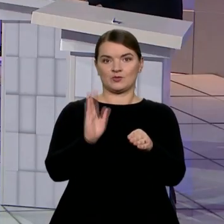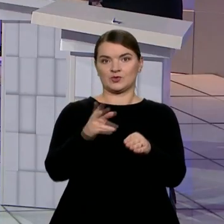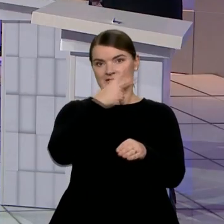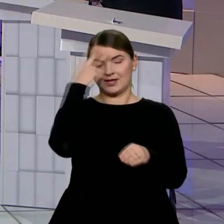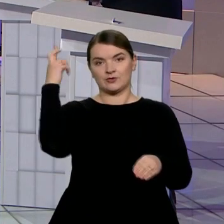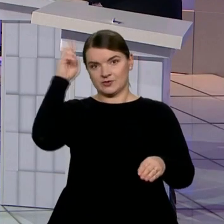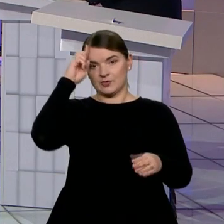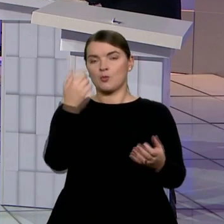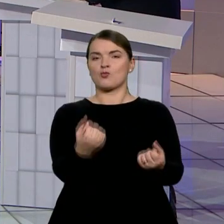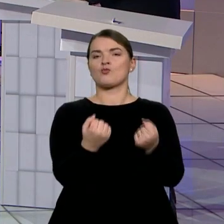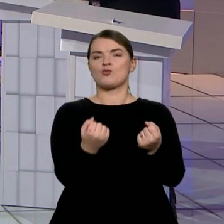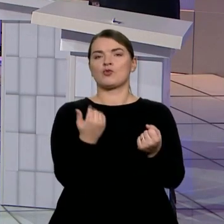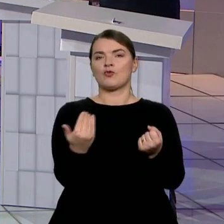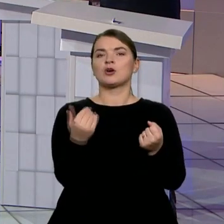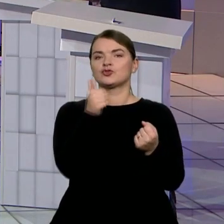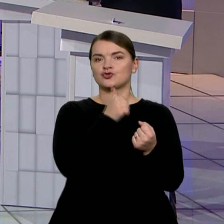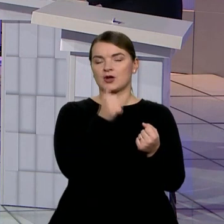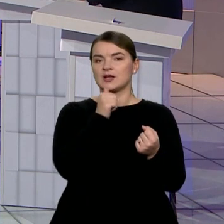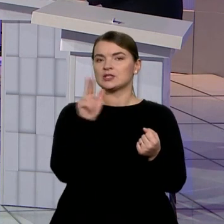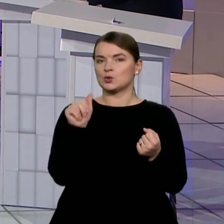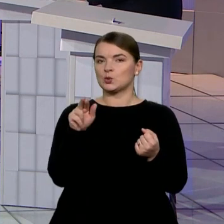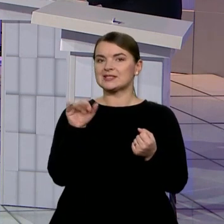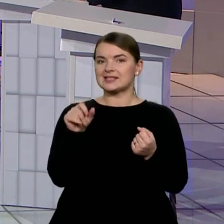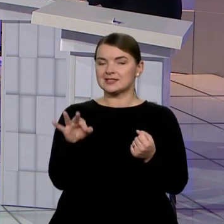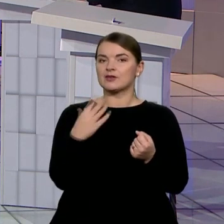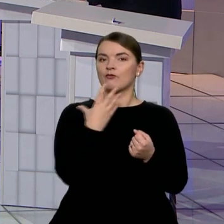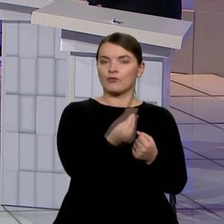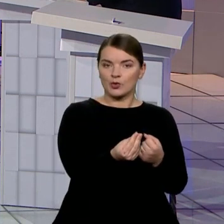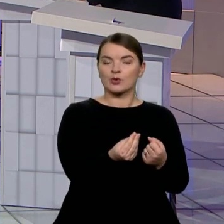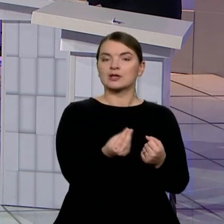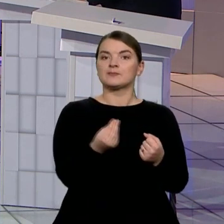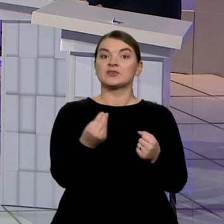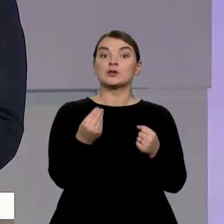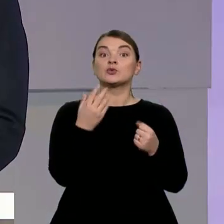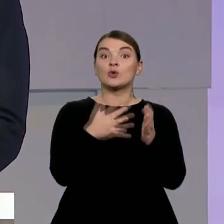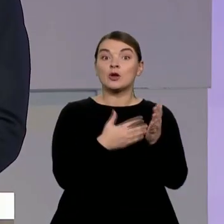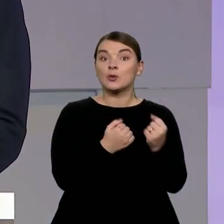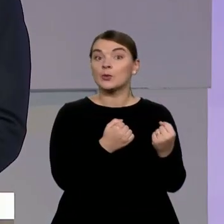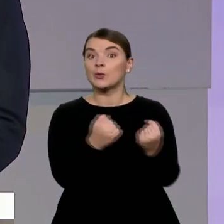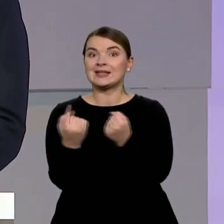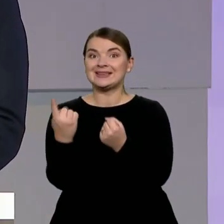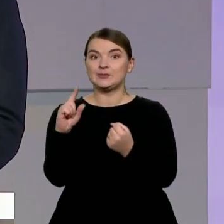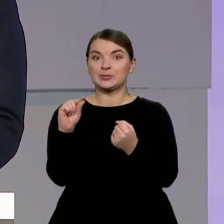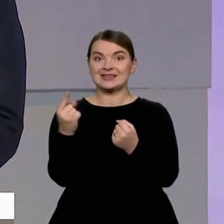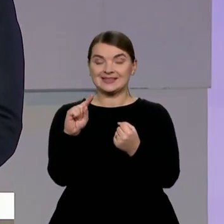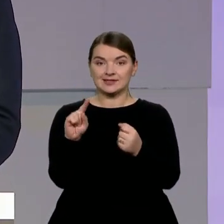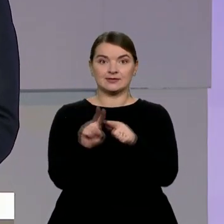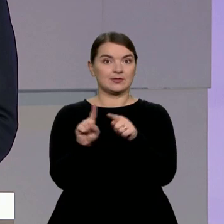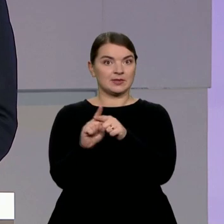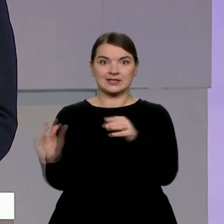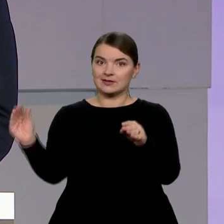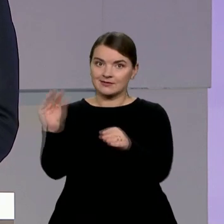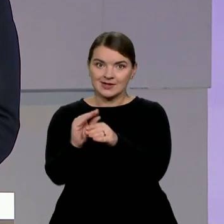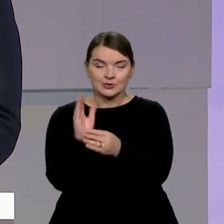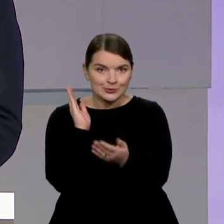vyriausybė, žaliojo kurso investicija. Dar šiek tiek pavažiavus, pamatytų tik atidarytą DPD milžinišką investiciją. Niekaip